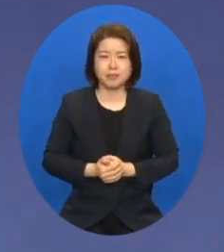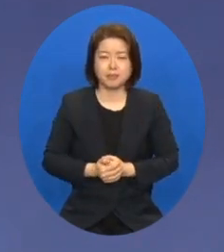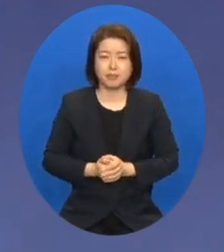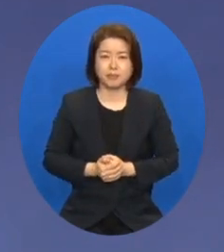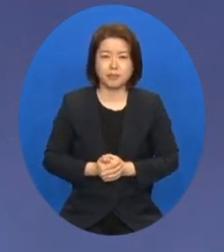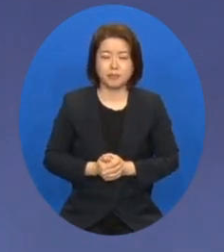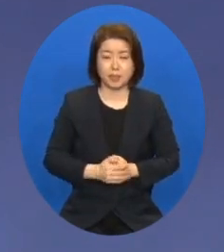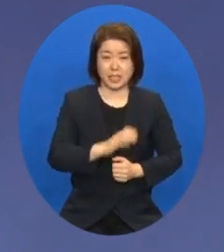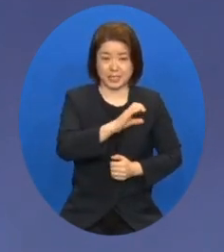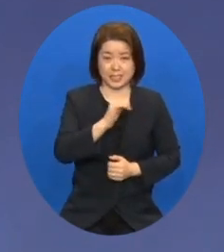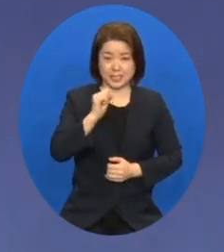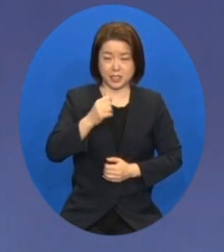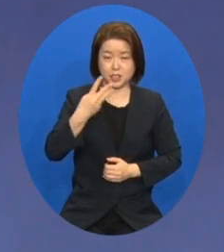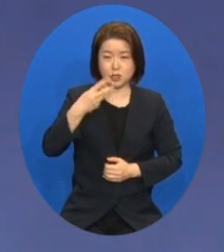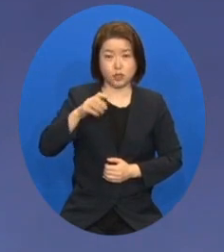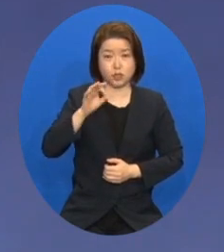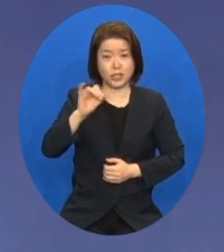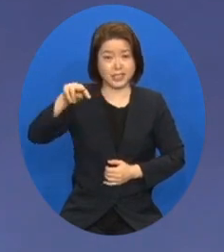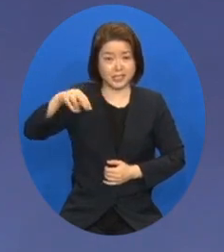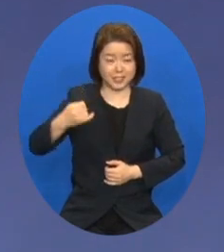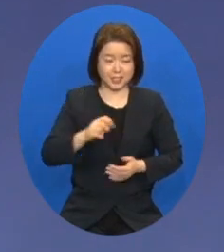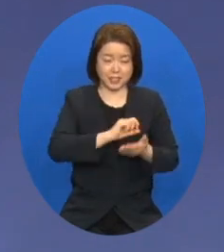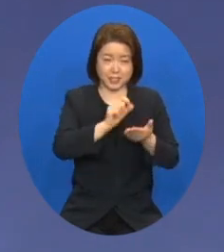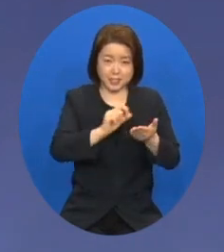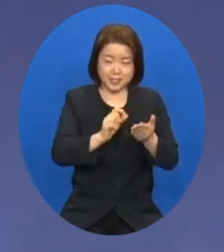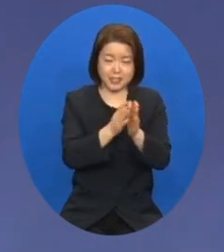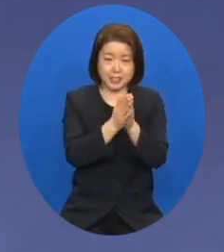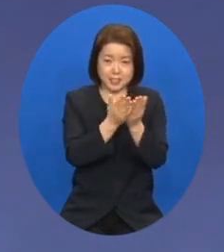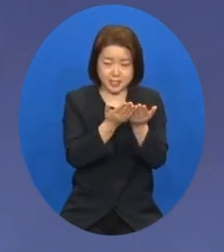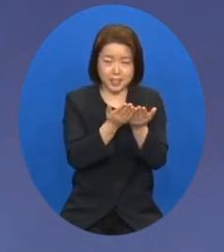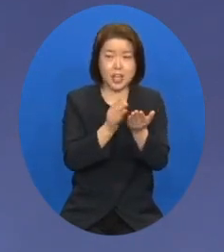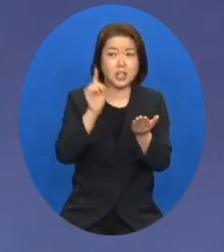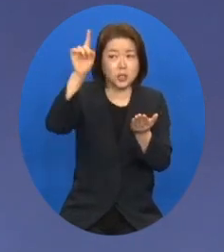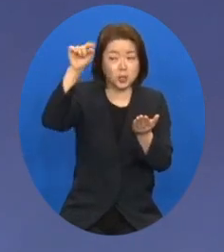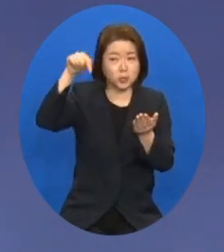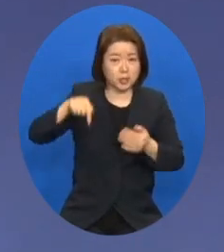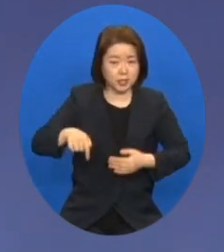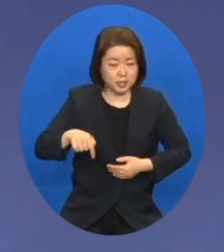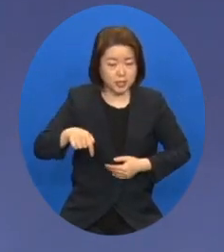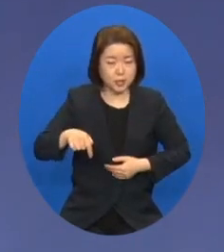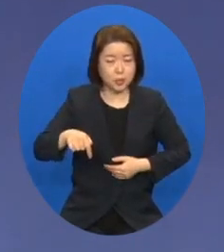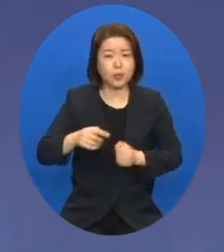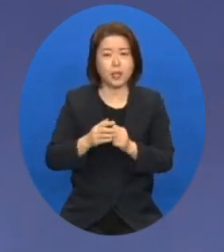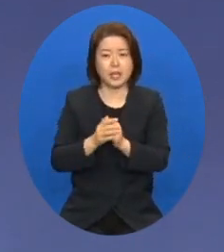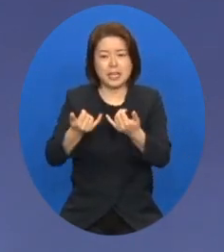cs 루이스가 쓴 천국과 지옥의 이혼 이라는 책이 있습니다